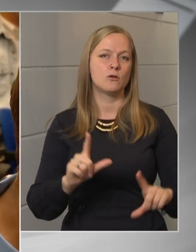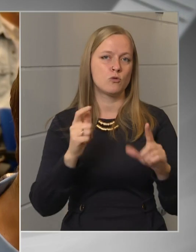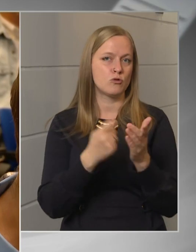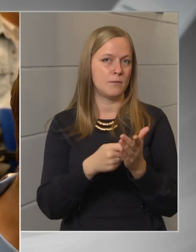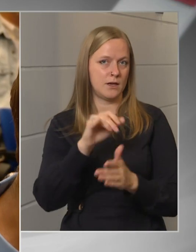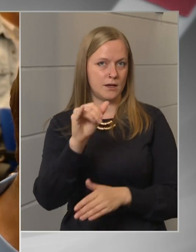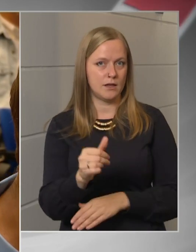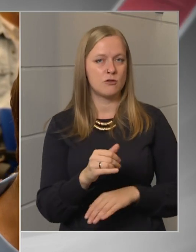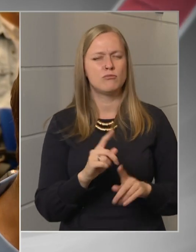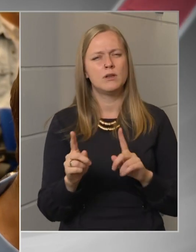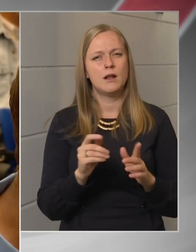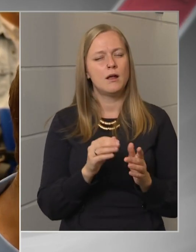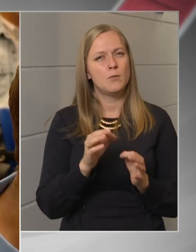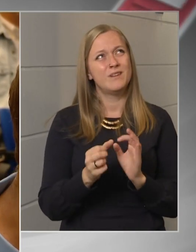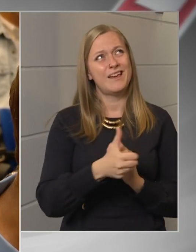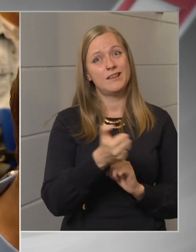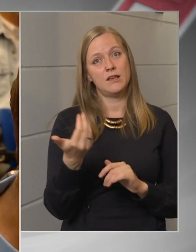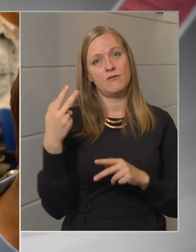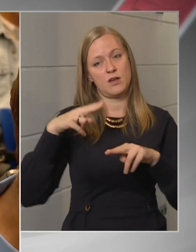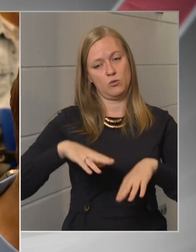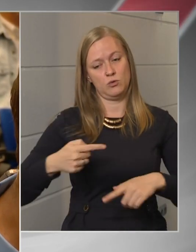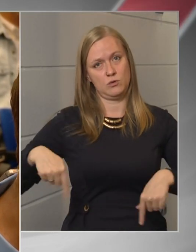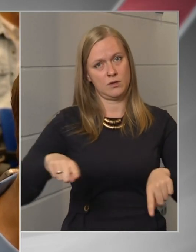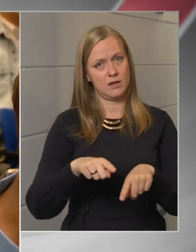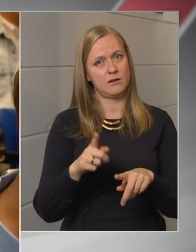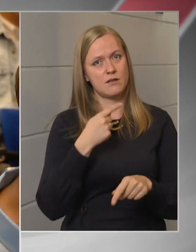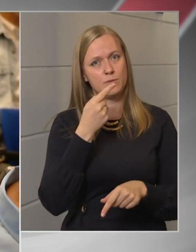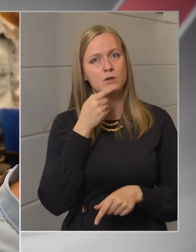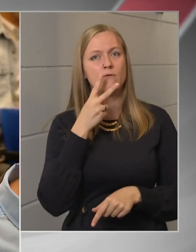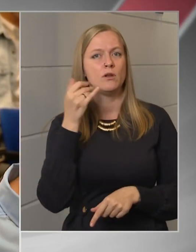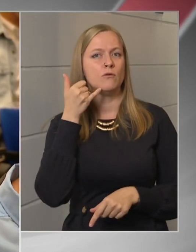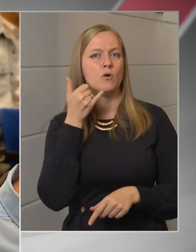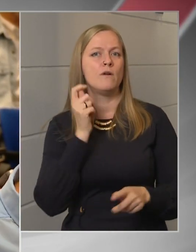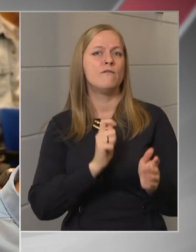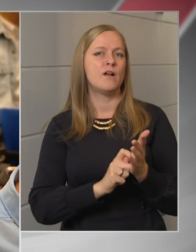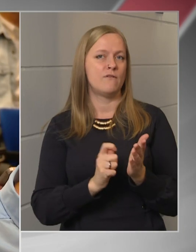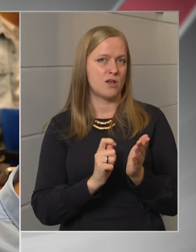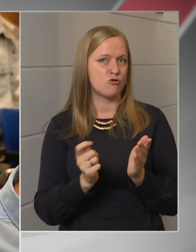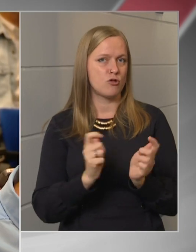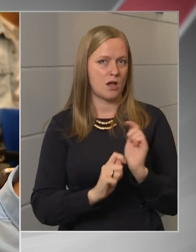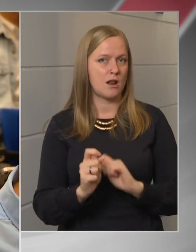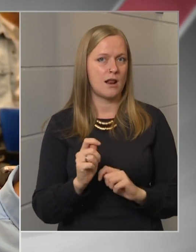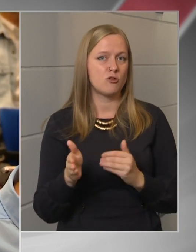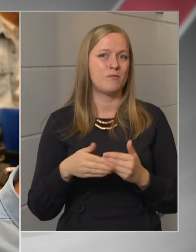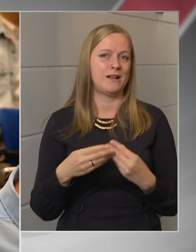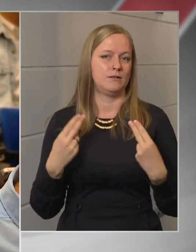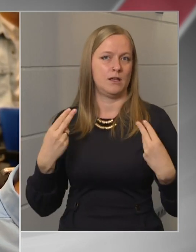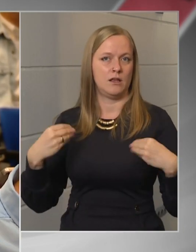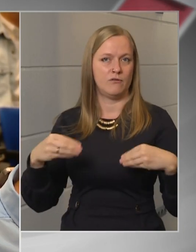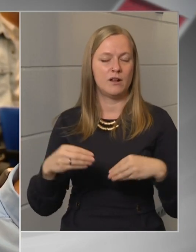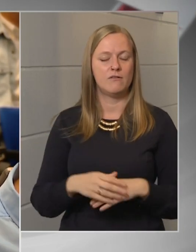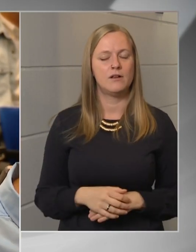és talán pont egy éve ültünk itt, akkor azt mondta a Vodafone felvásárlás mellett érvelve, hogy